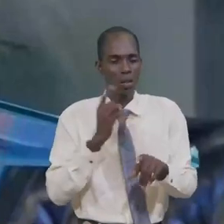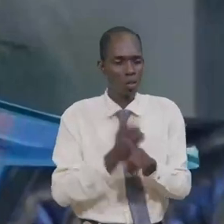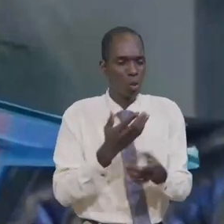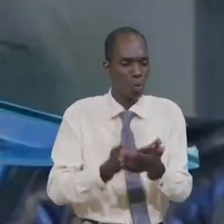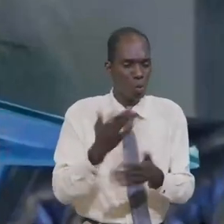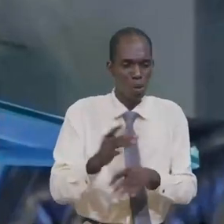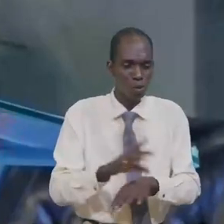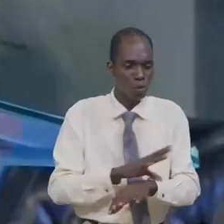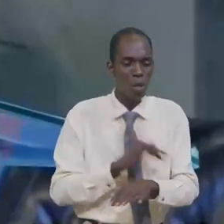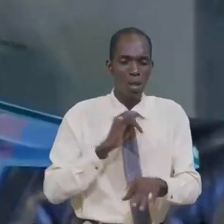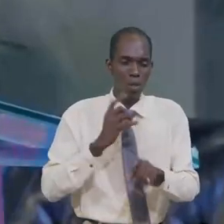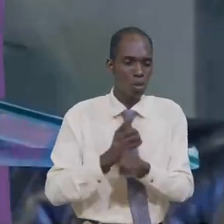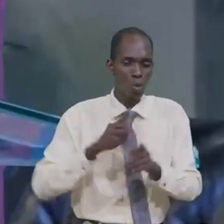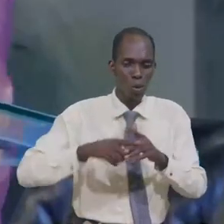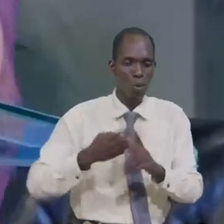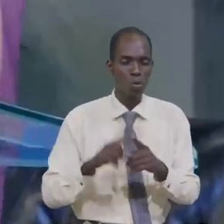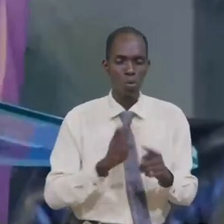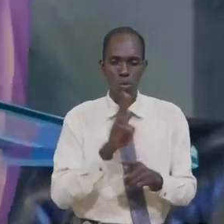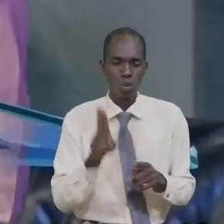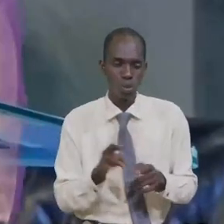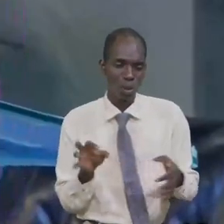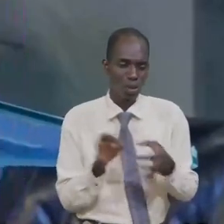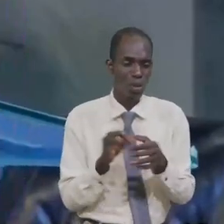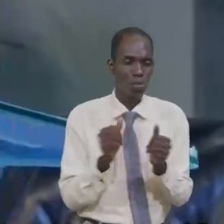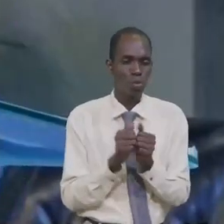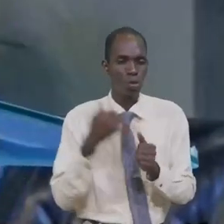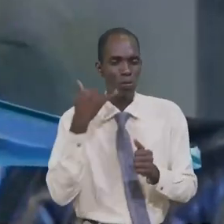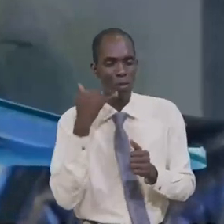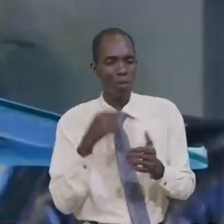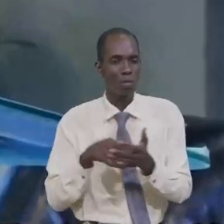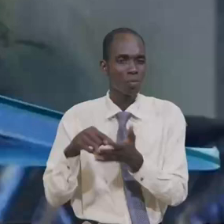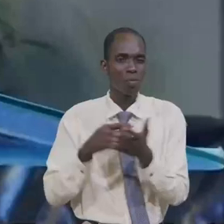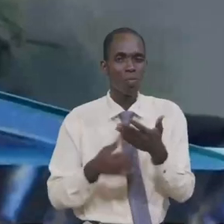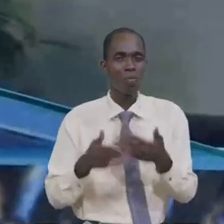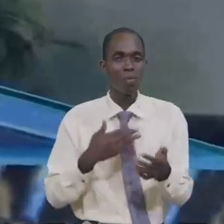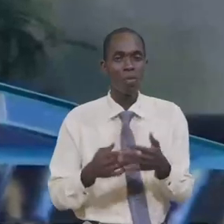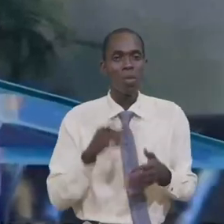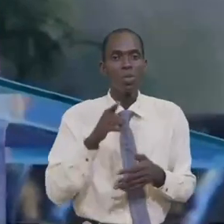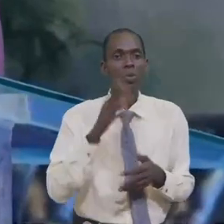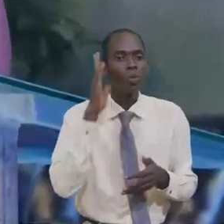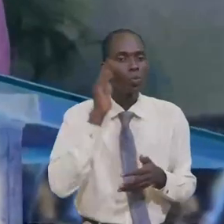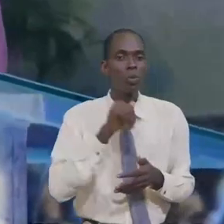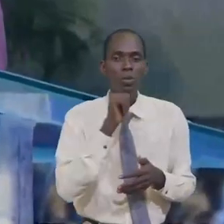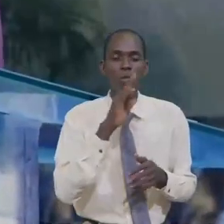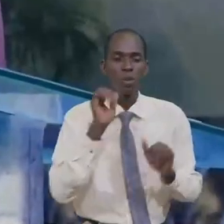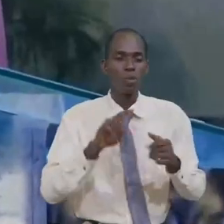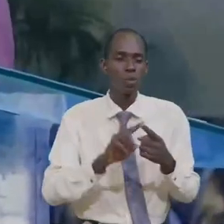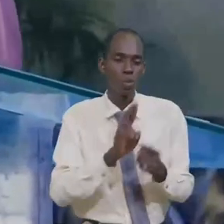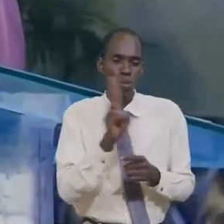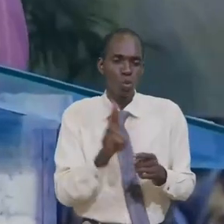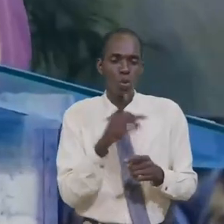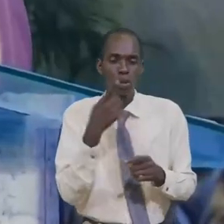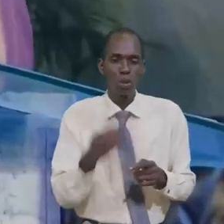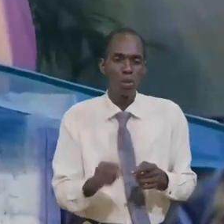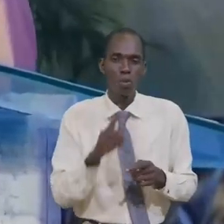quel que soit le téléphone tu ne pourras pas utiliser même les 10% de des possibilités